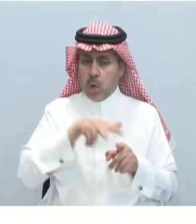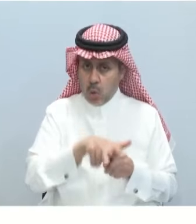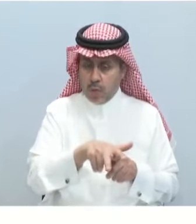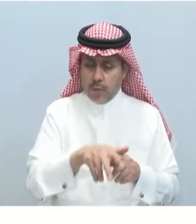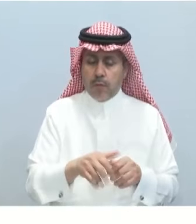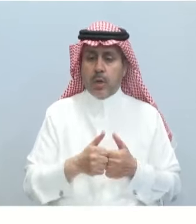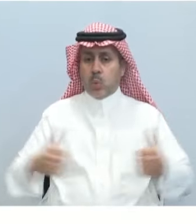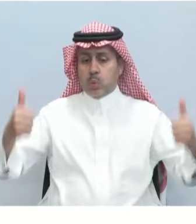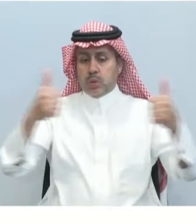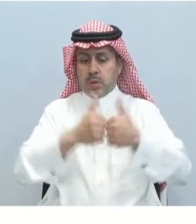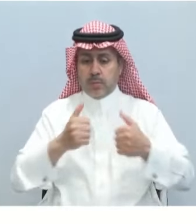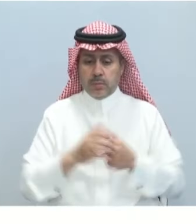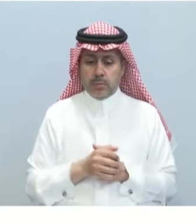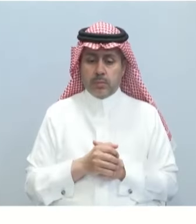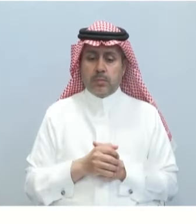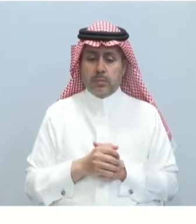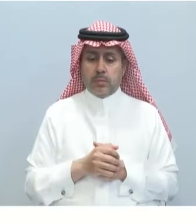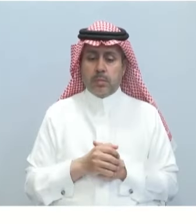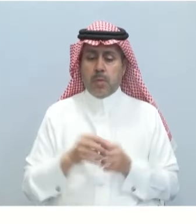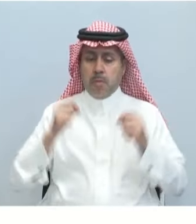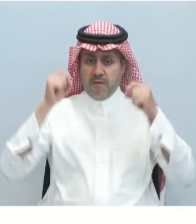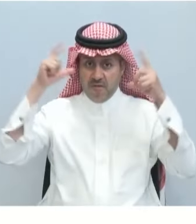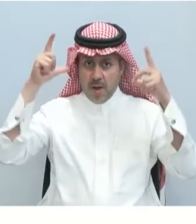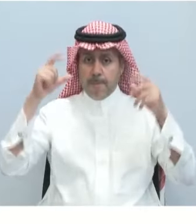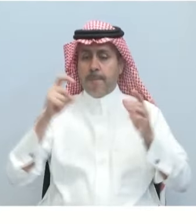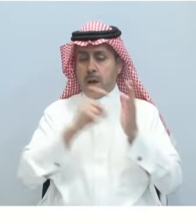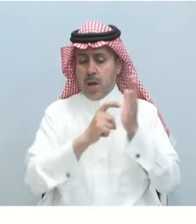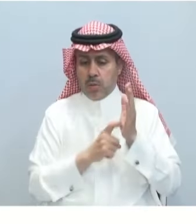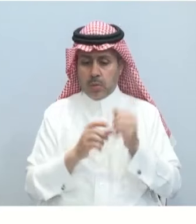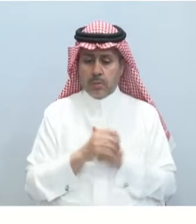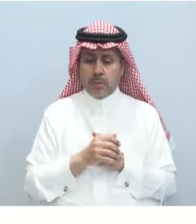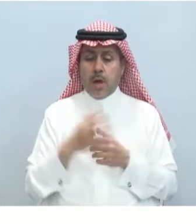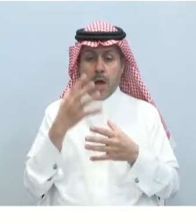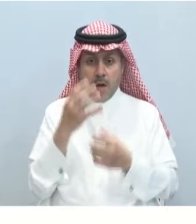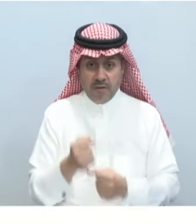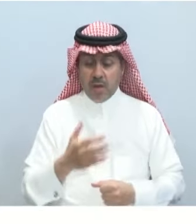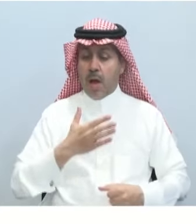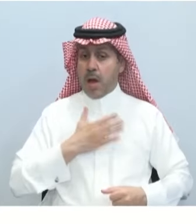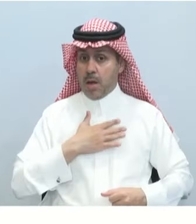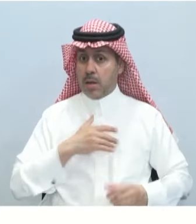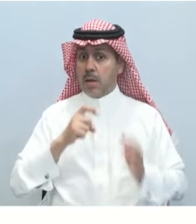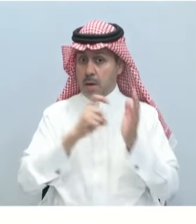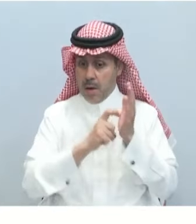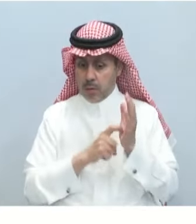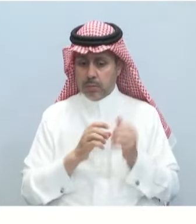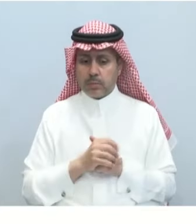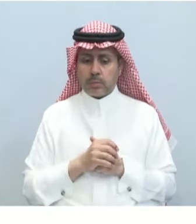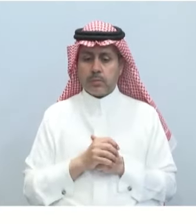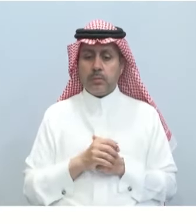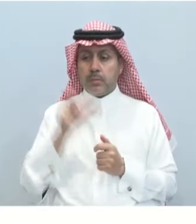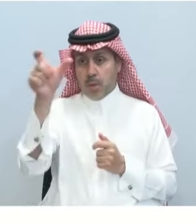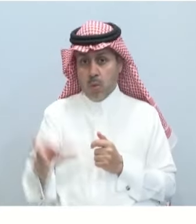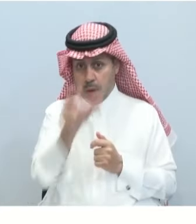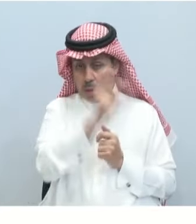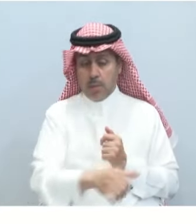هذه البلاغات معلومات اثرائيه اثراء قانون لحمايه حقك القانون وحقوق الاخرين